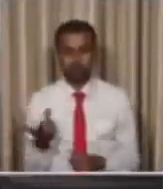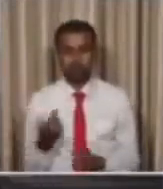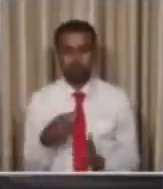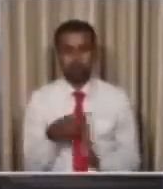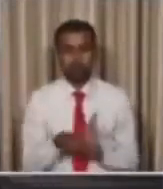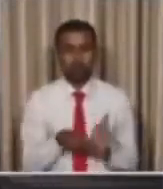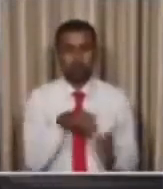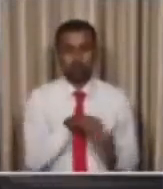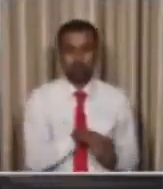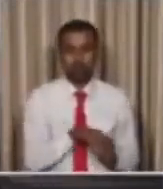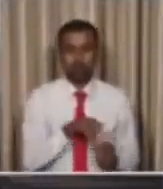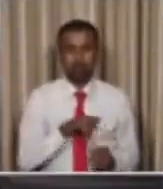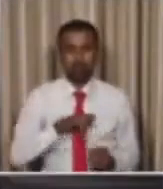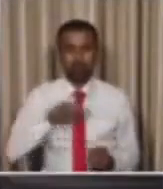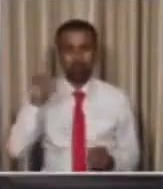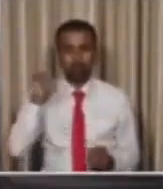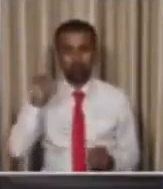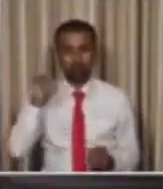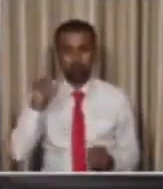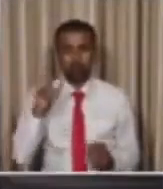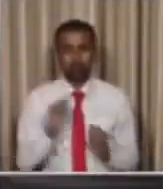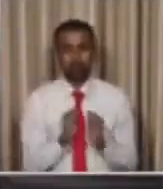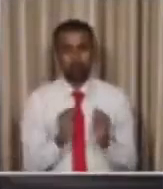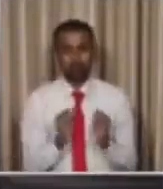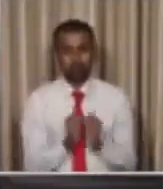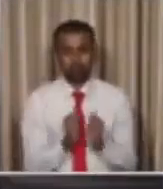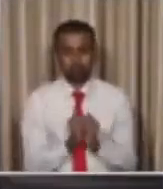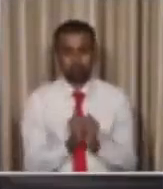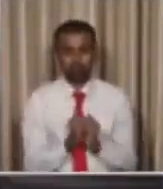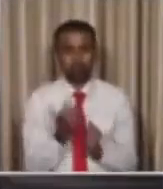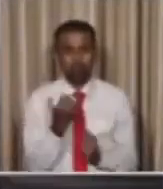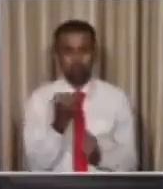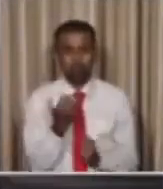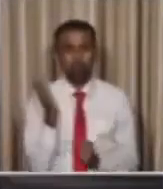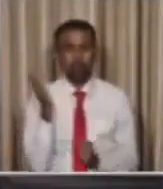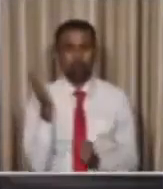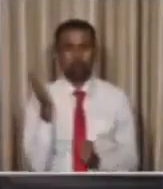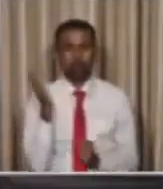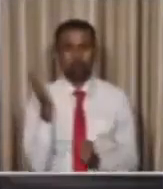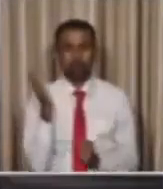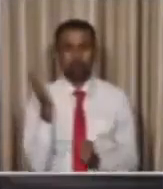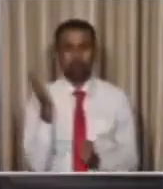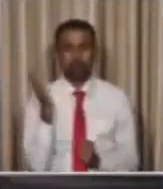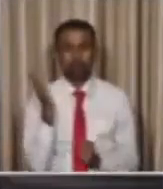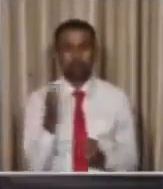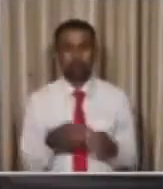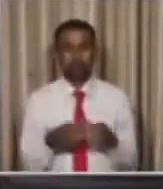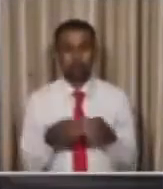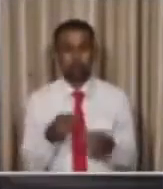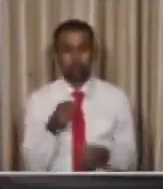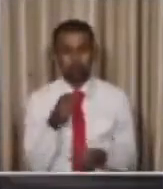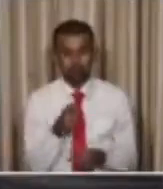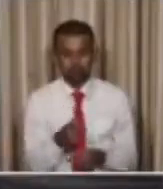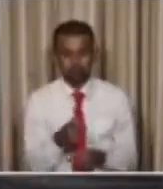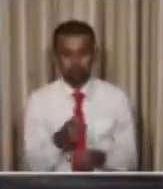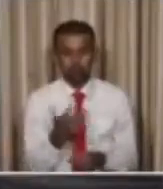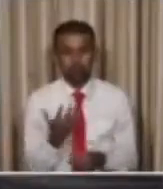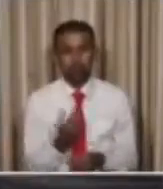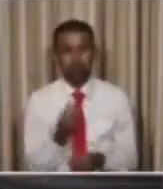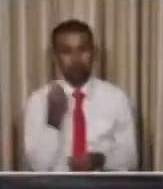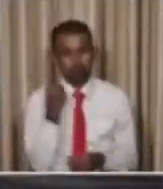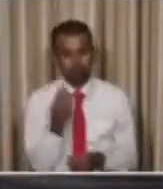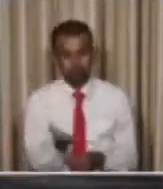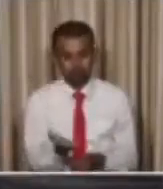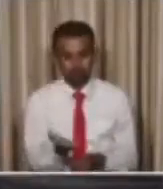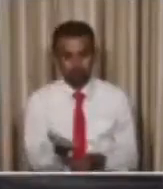දේශීය විදේශීයව හොඳ රැකියා අවස්ථාත් තියෙනවා. ඒ නිසා මේ කණ්ඩායමටත් ඒ අවස්ථාව ලබා